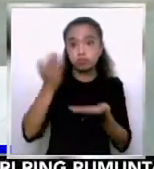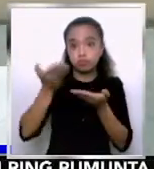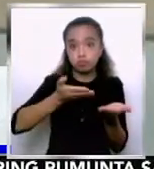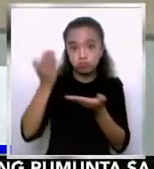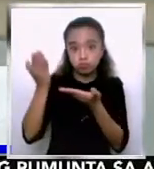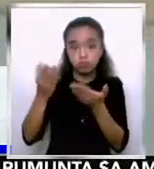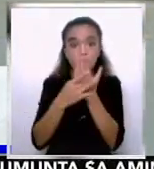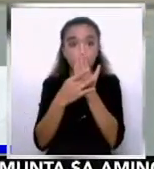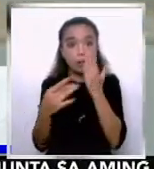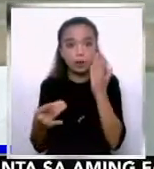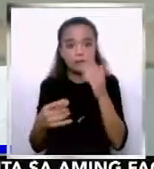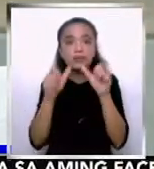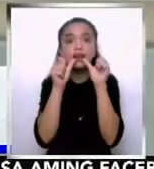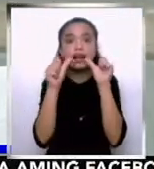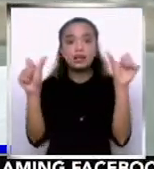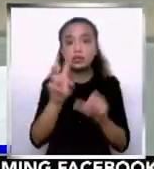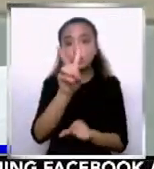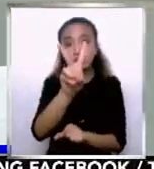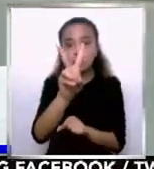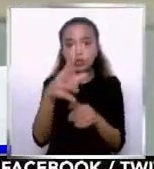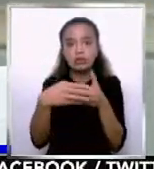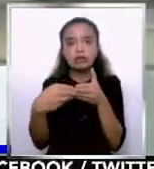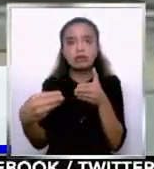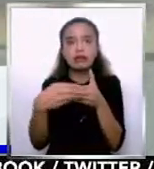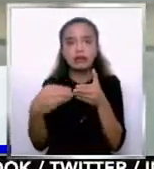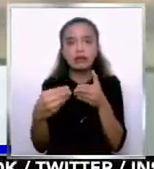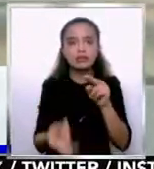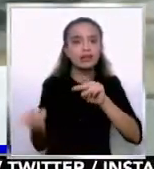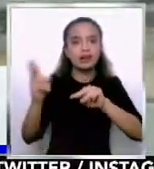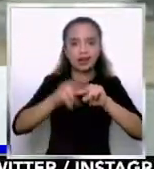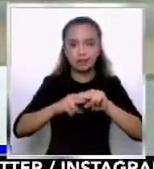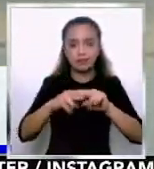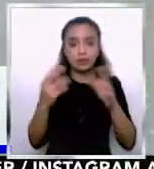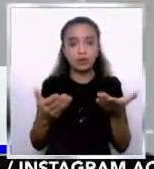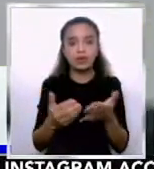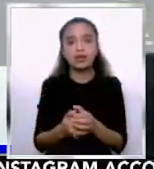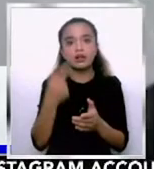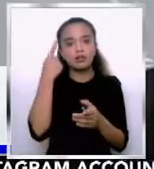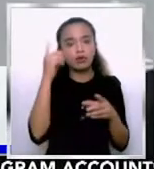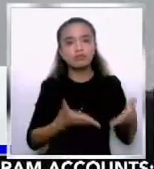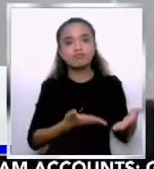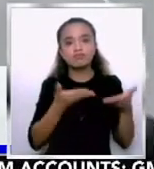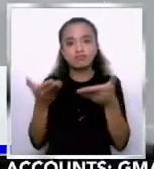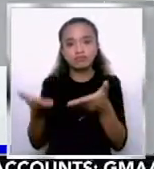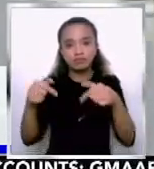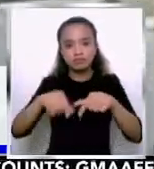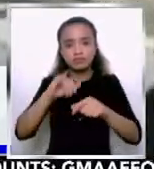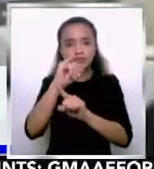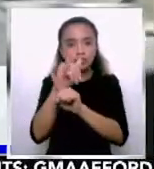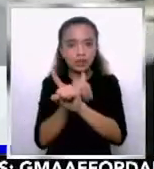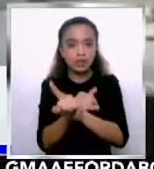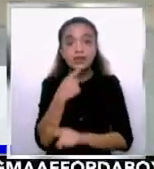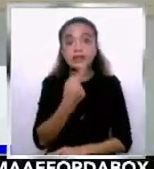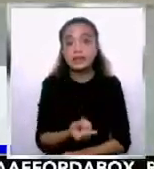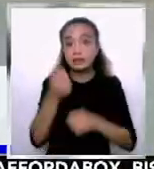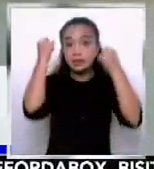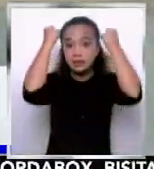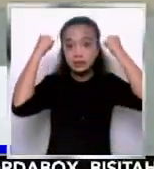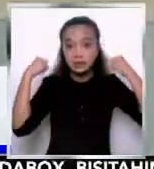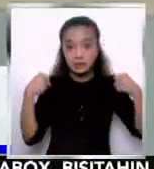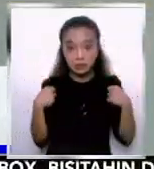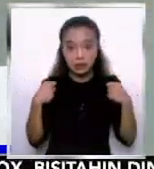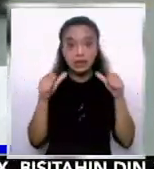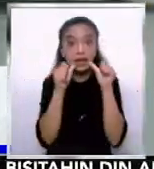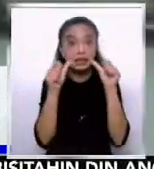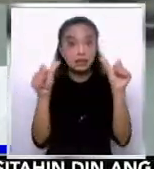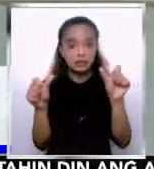mahigit 2 dolyar na dagdag presyo sa kanilang mga shipment para ngayong Hulyo. Ang anunsyo ng Saudi, nagkaroon agad ng